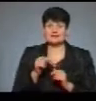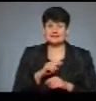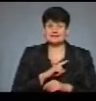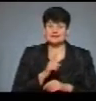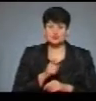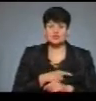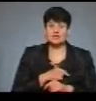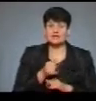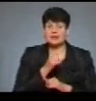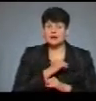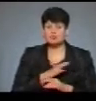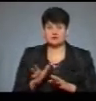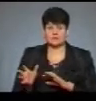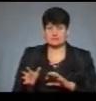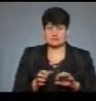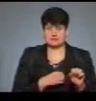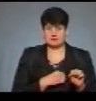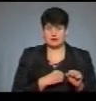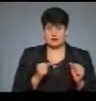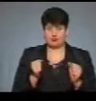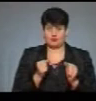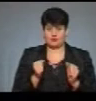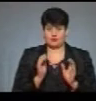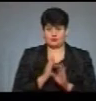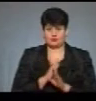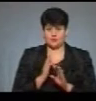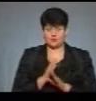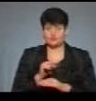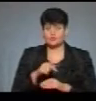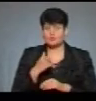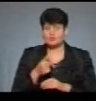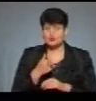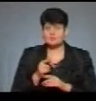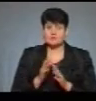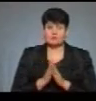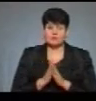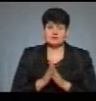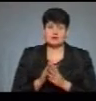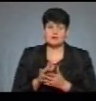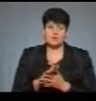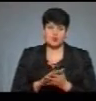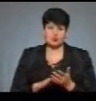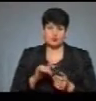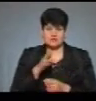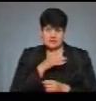потім її неможливо демонтувати в морозину погоду. Тому цього року ми попросили продовжити термін